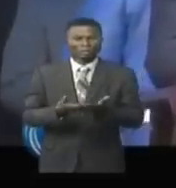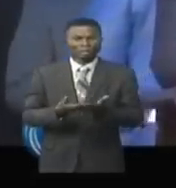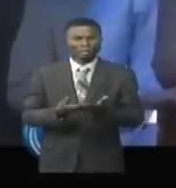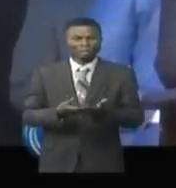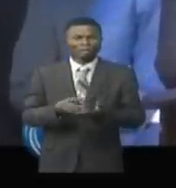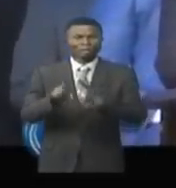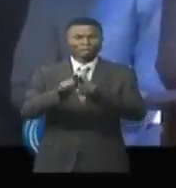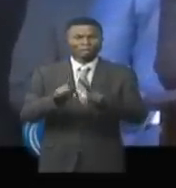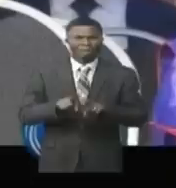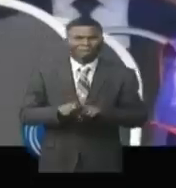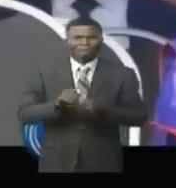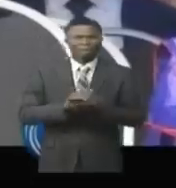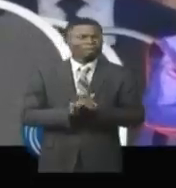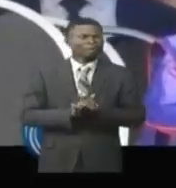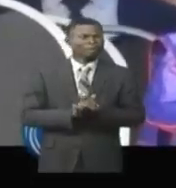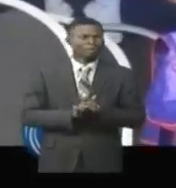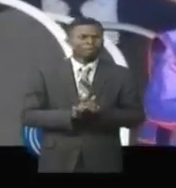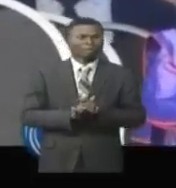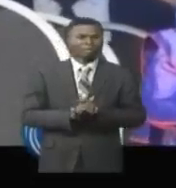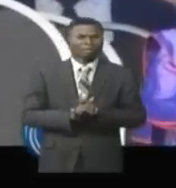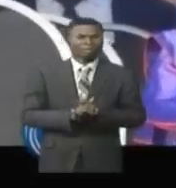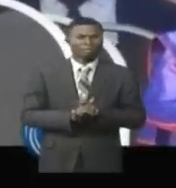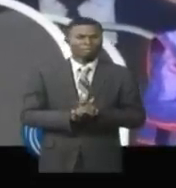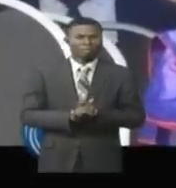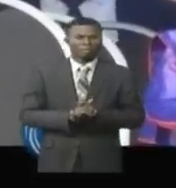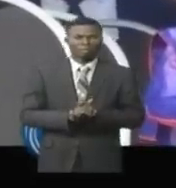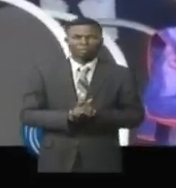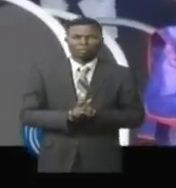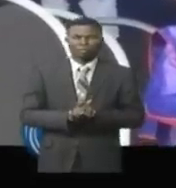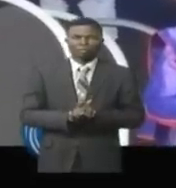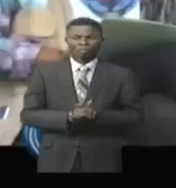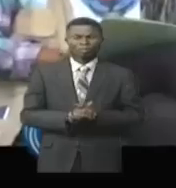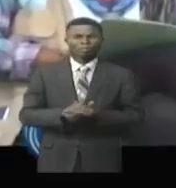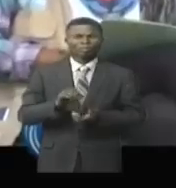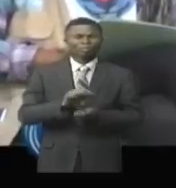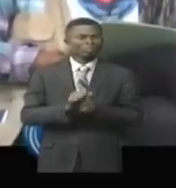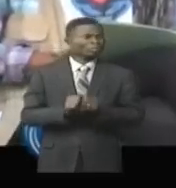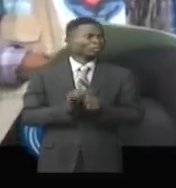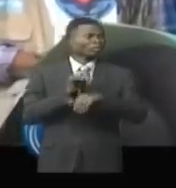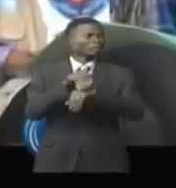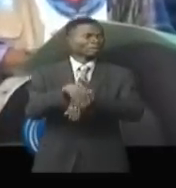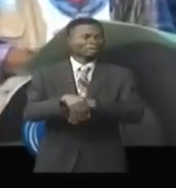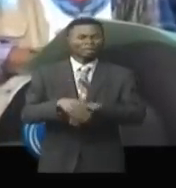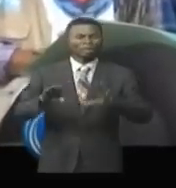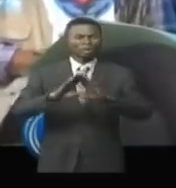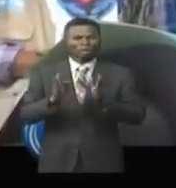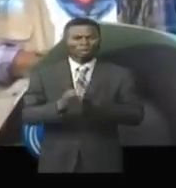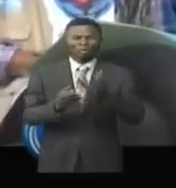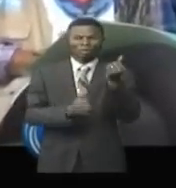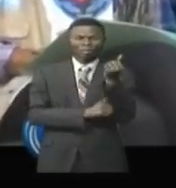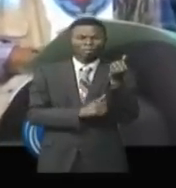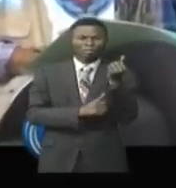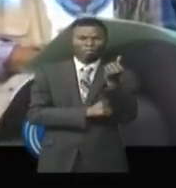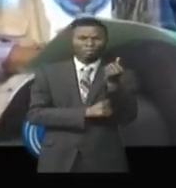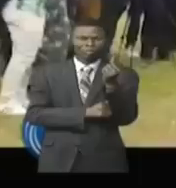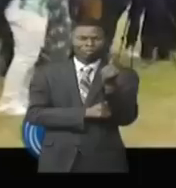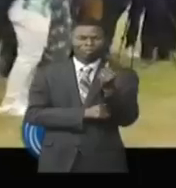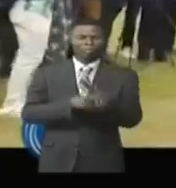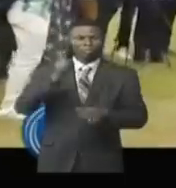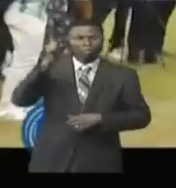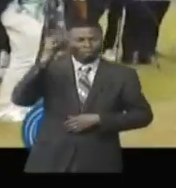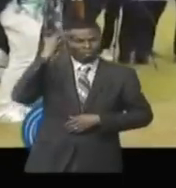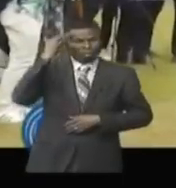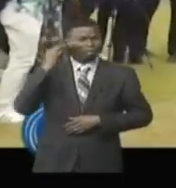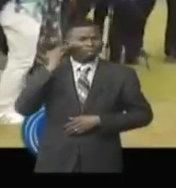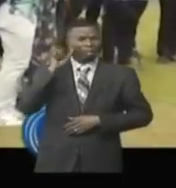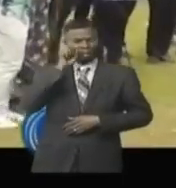ce qui concerne la situation des enfants. Et c'est là, au regard des engagements pris par les États membres, le Premier ministre Jean-Michel Samalukonde